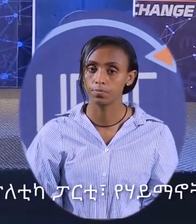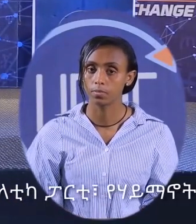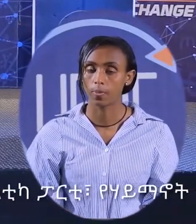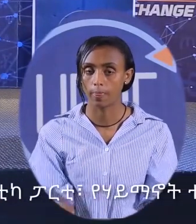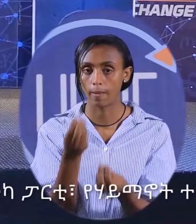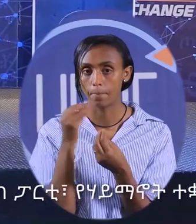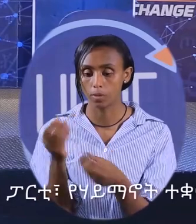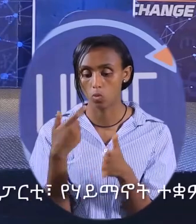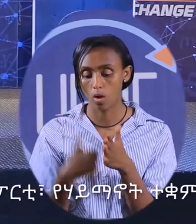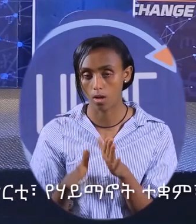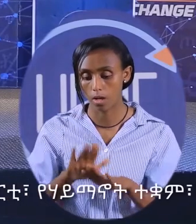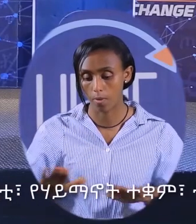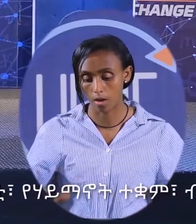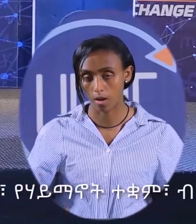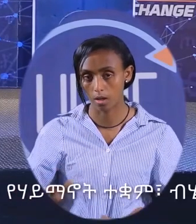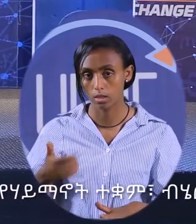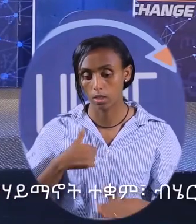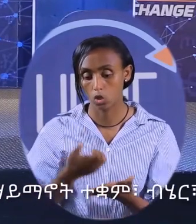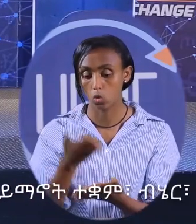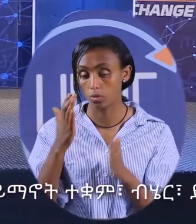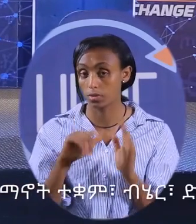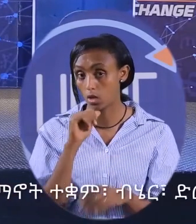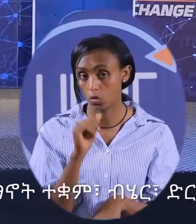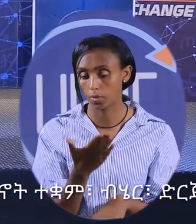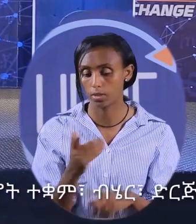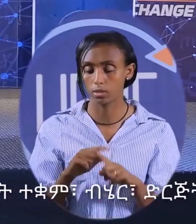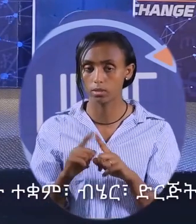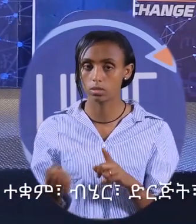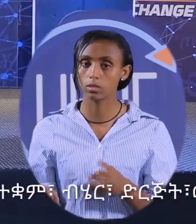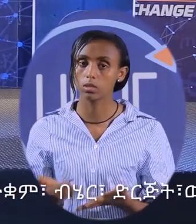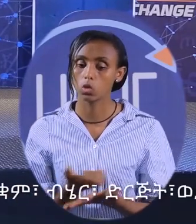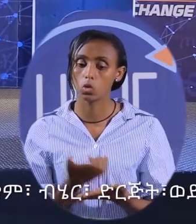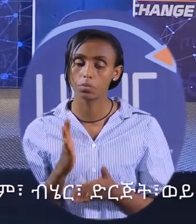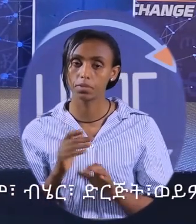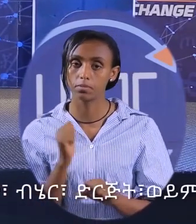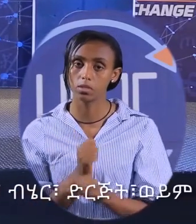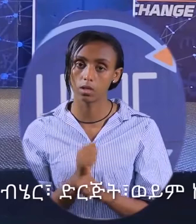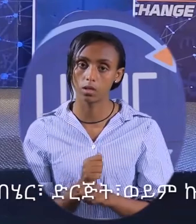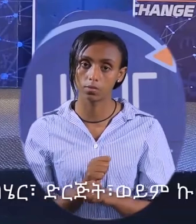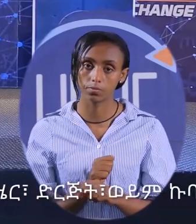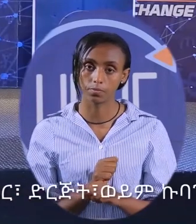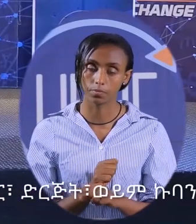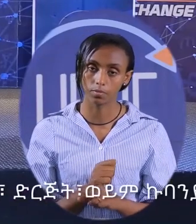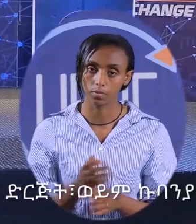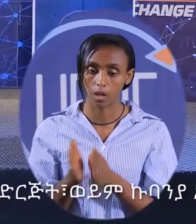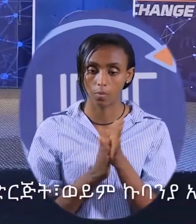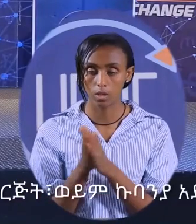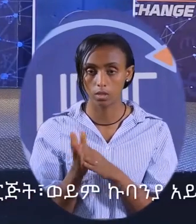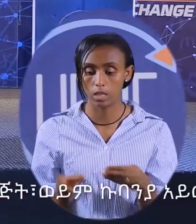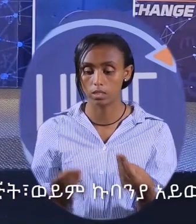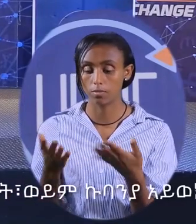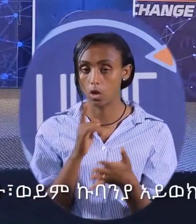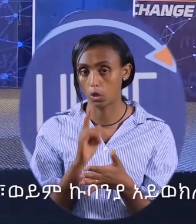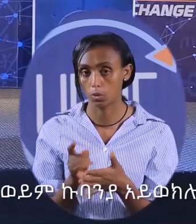የምግብ ዋጋን ለማረጋጋት እንግዲህ ምናልባት እኔ ኢኮኖሚስት አይደለሁም፣ ነገር ግን ብዙ ጊዜ ያው ኢኮኖሚክስ የሚሰራው በዲማንድና ሰፕላይ ነው።